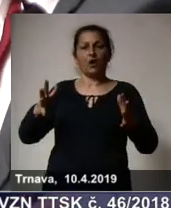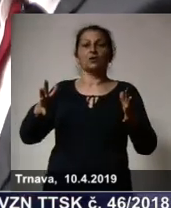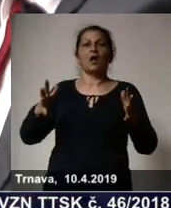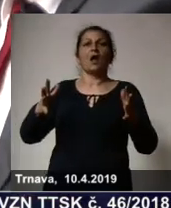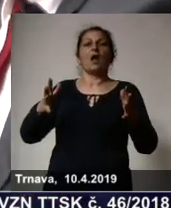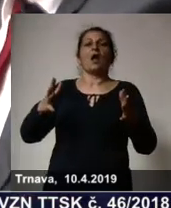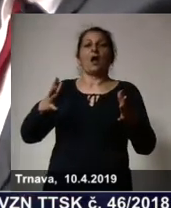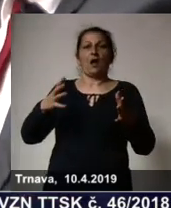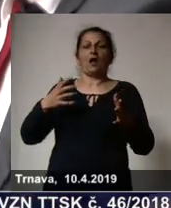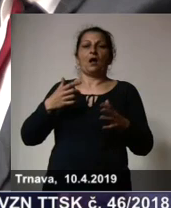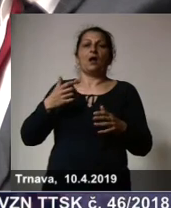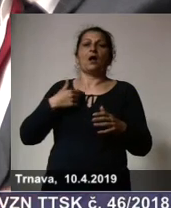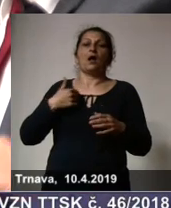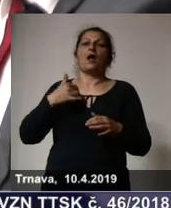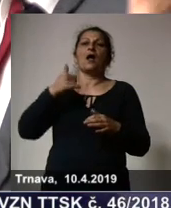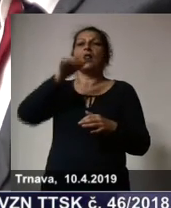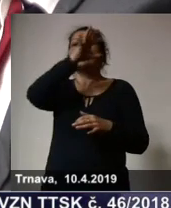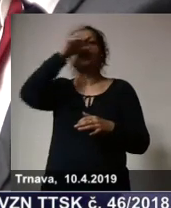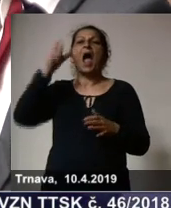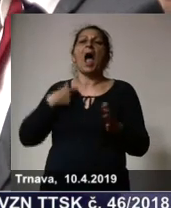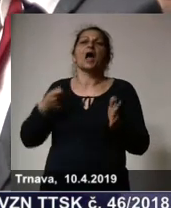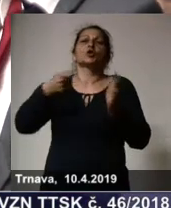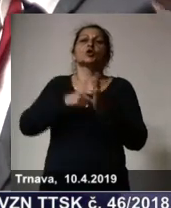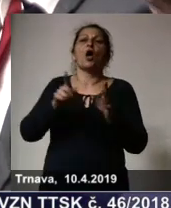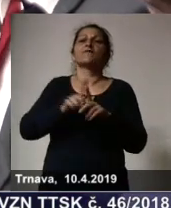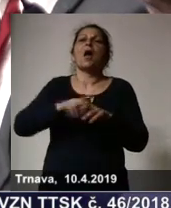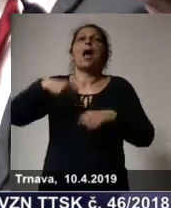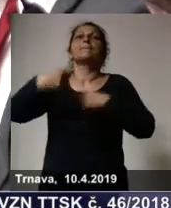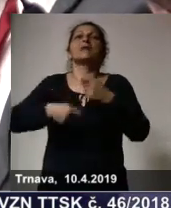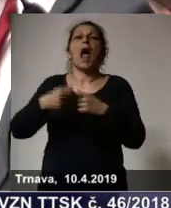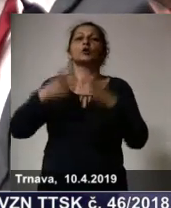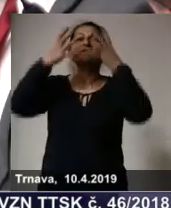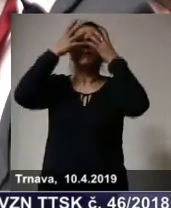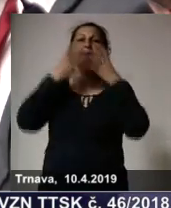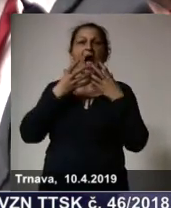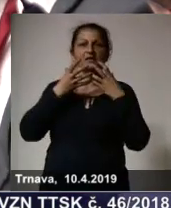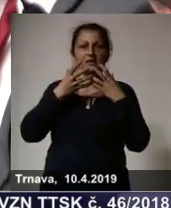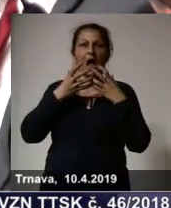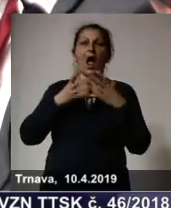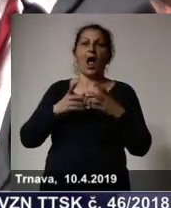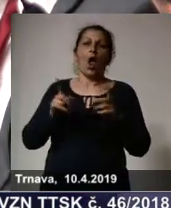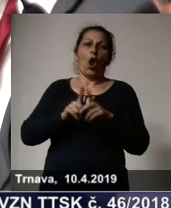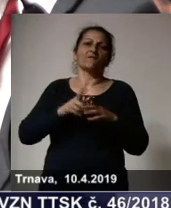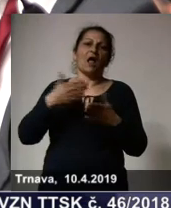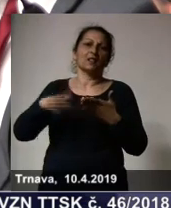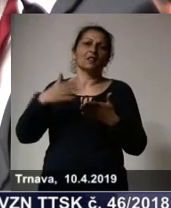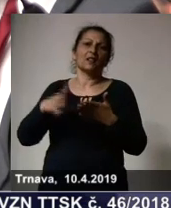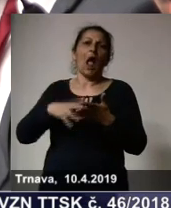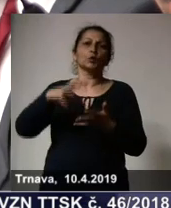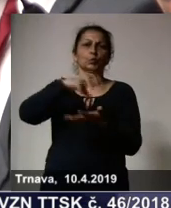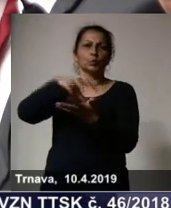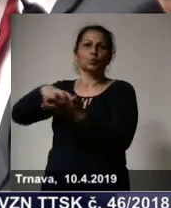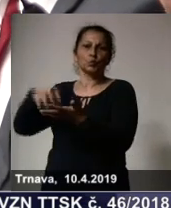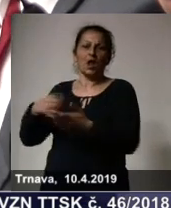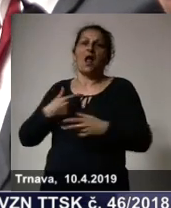volali pracovne, masky, o oblastných organizáciách, ako aj o ďalších združených, to znamená, že hľadáme v